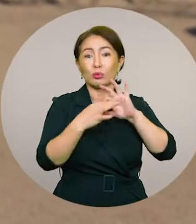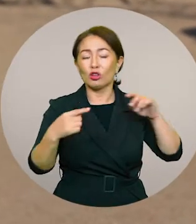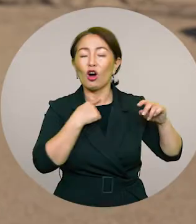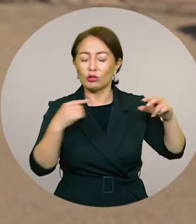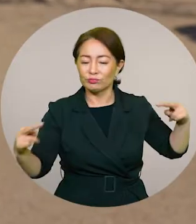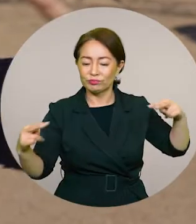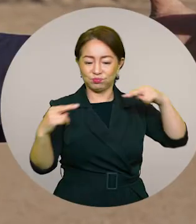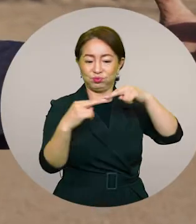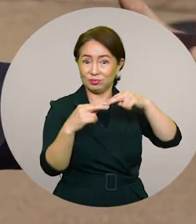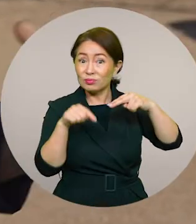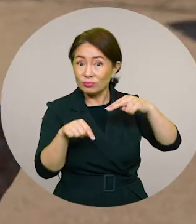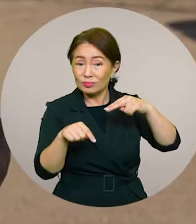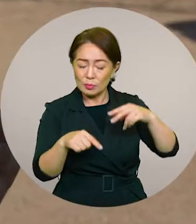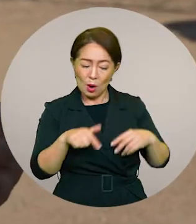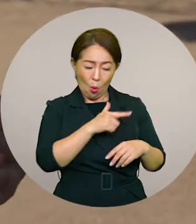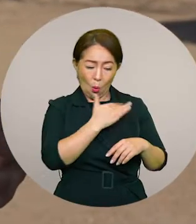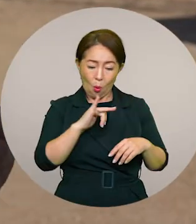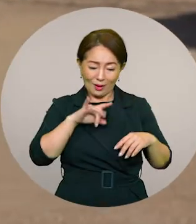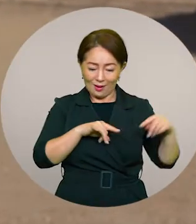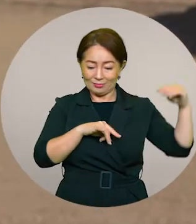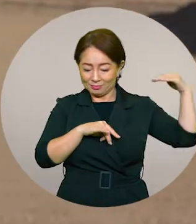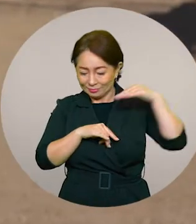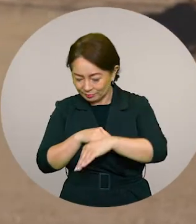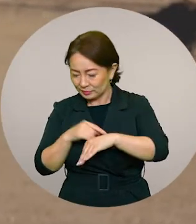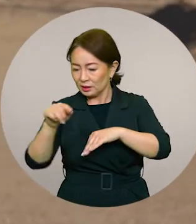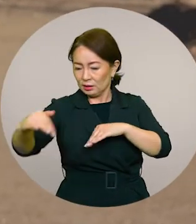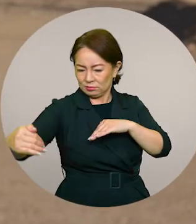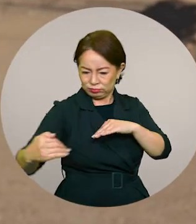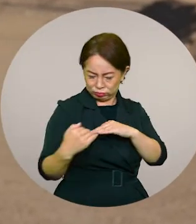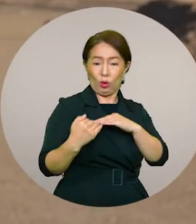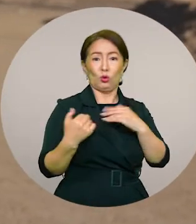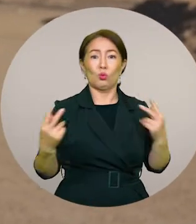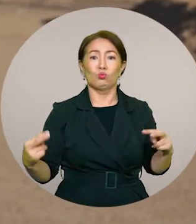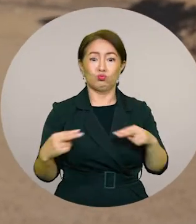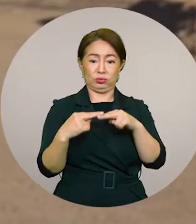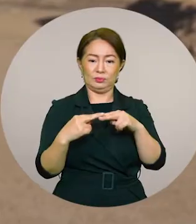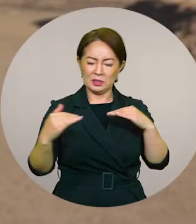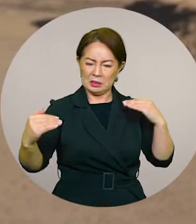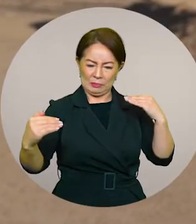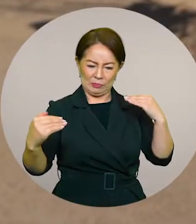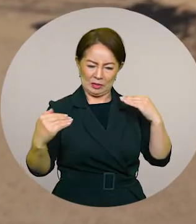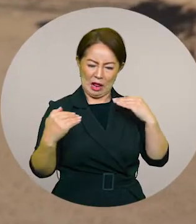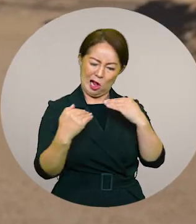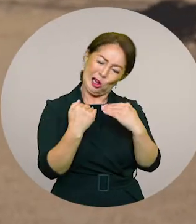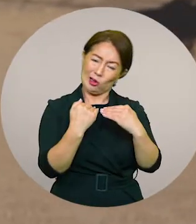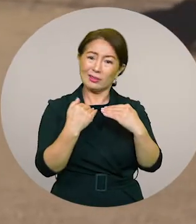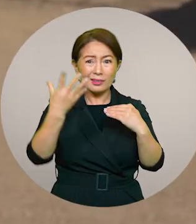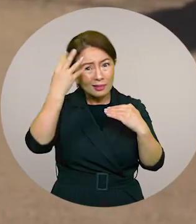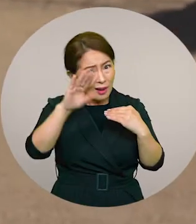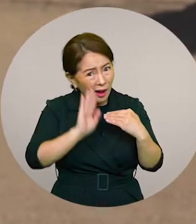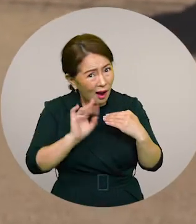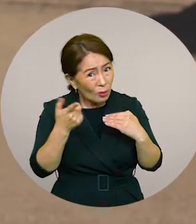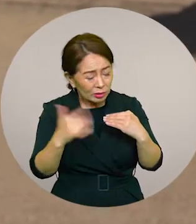ингээд одоо үндсэн уурхагаас явж байгаа нэвтрэлт дээрээс явж байгаа нэвтрэлт хоёрыг хооронд уулзуулж штэ тийм ээ. За энэ маань зөрүүл яах вэ тийм ээ. Асуудал үүсэн штэ